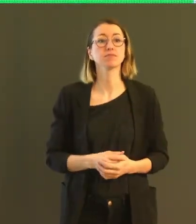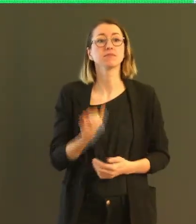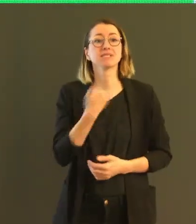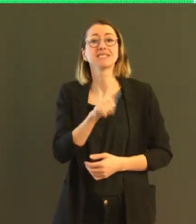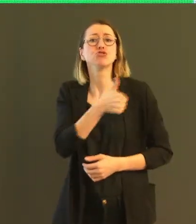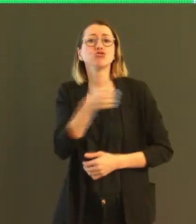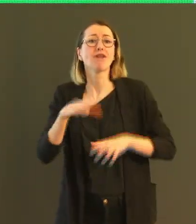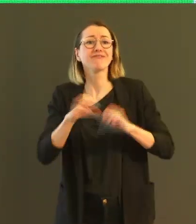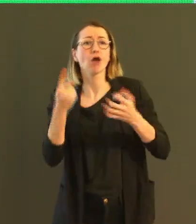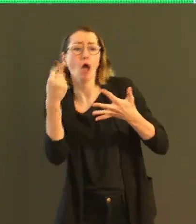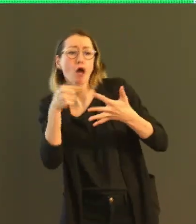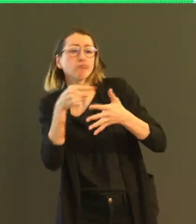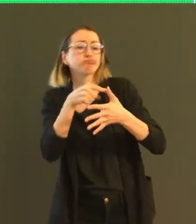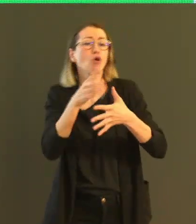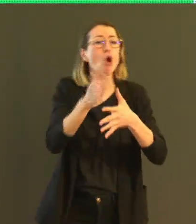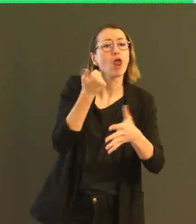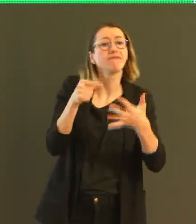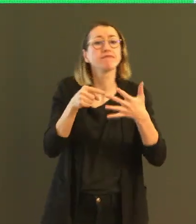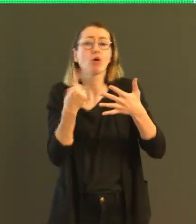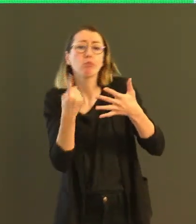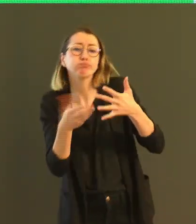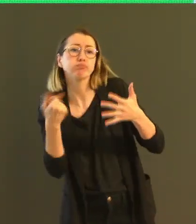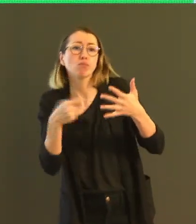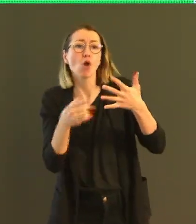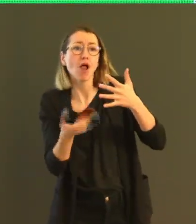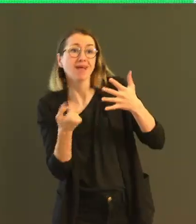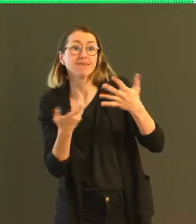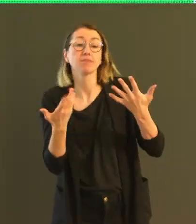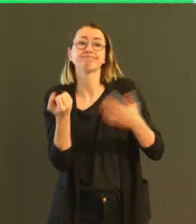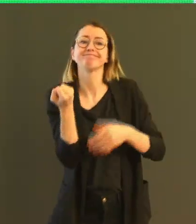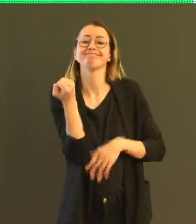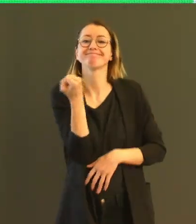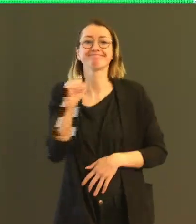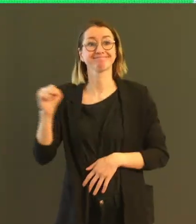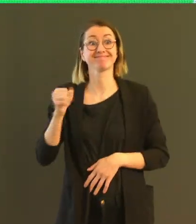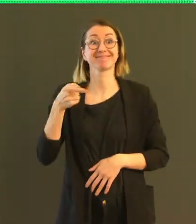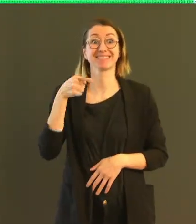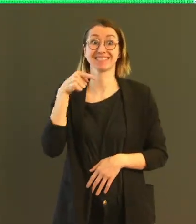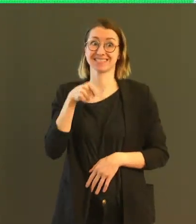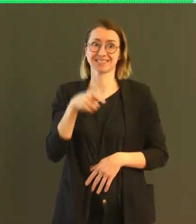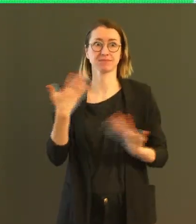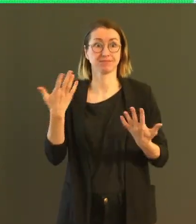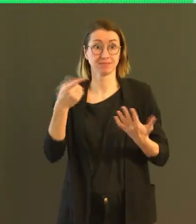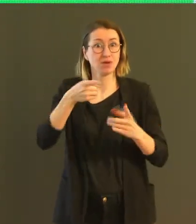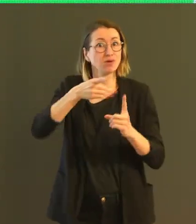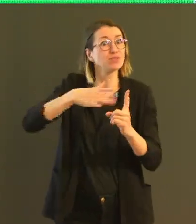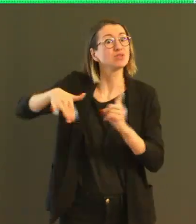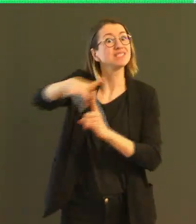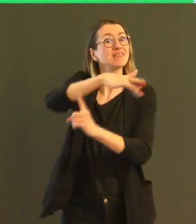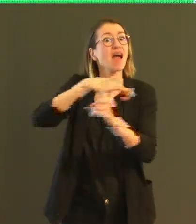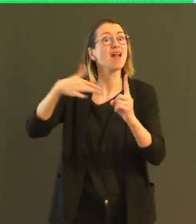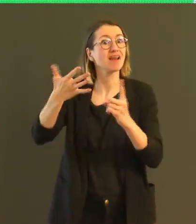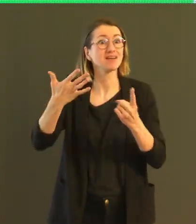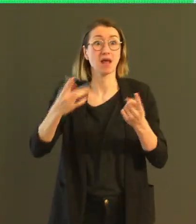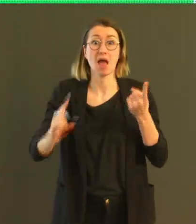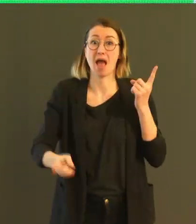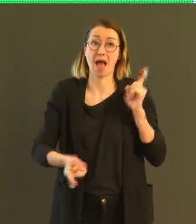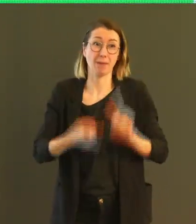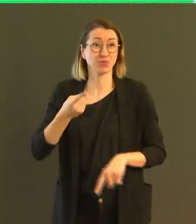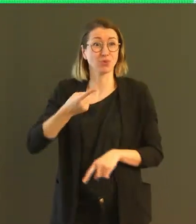n'observe pas les mesures éco point de vue social le but de ces mesures qui est de rompre de manière persistante